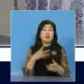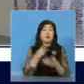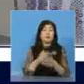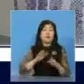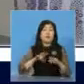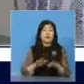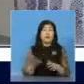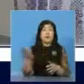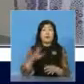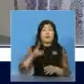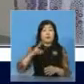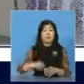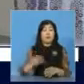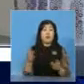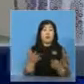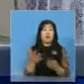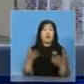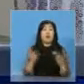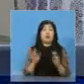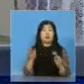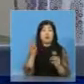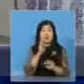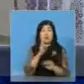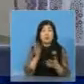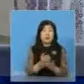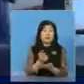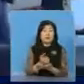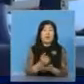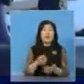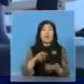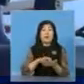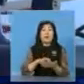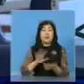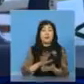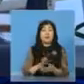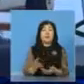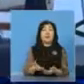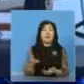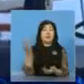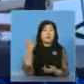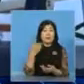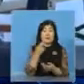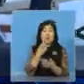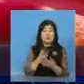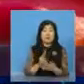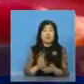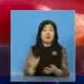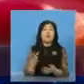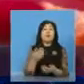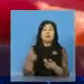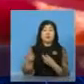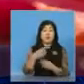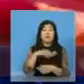5 дочерей. Нужно было как-то зарабатывать. Самое главное в этом деле не бояться и не оглядываться назад. На сегодня заказов у меня